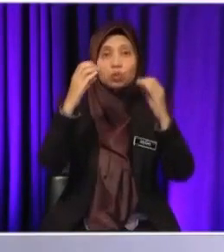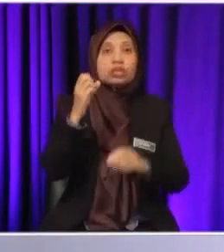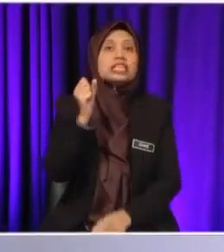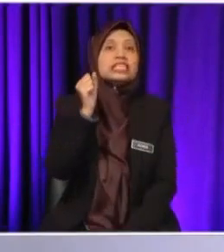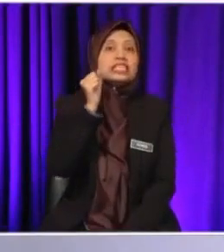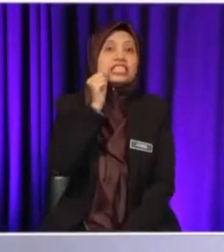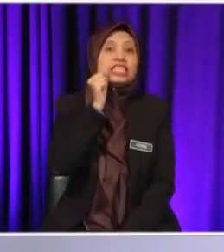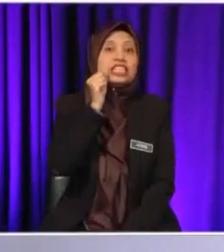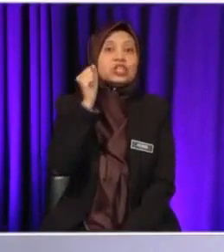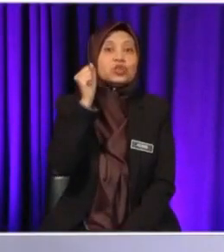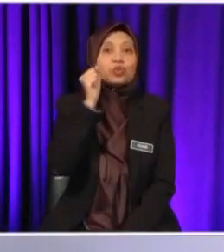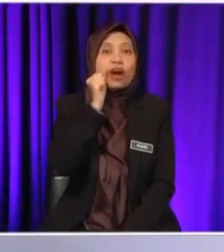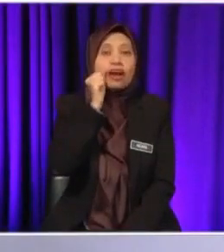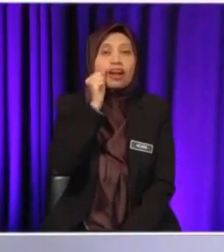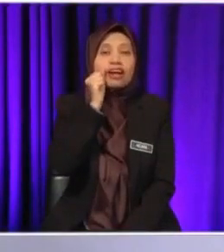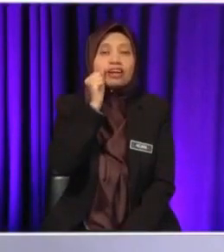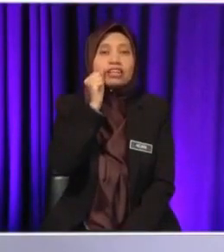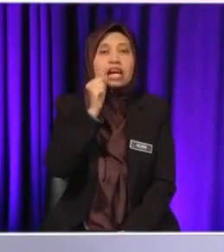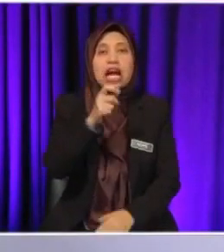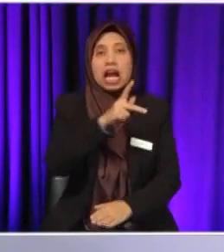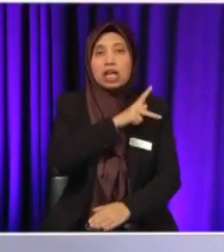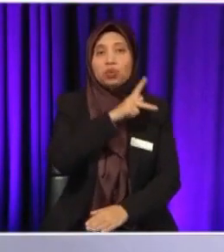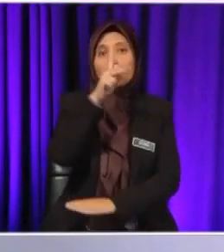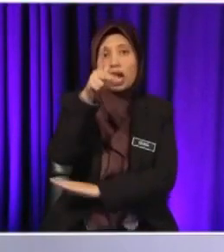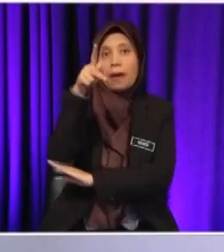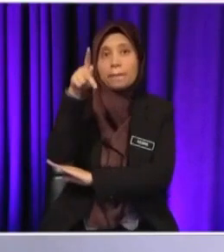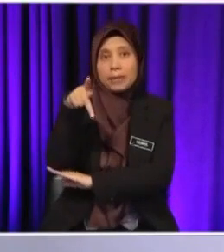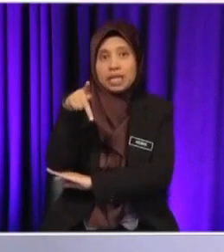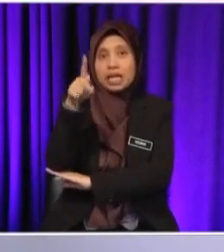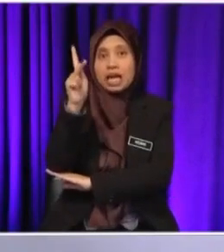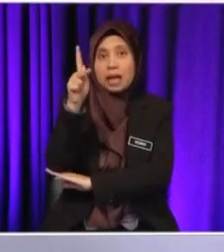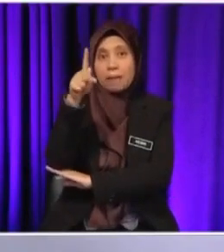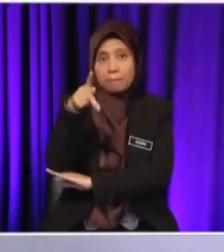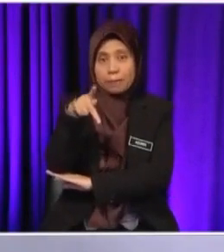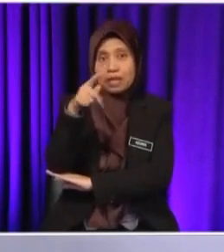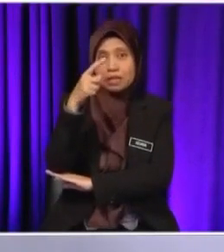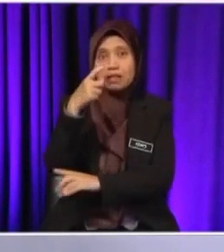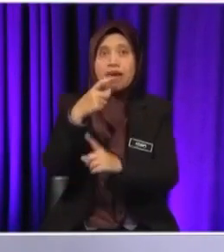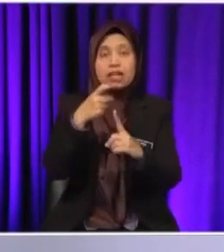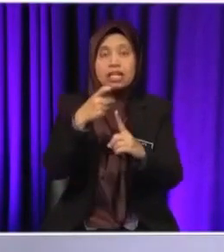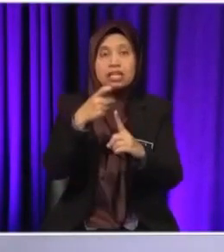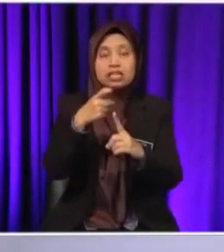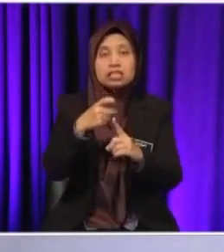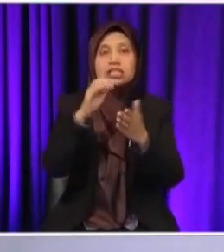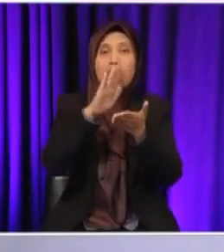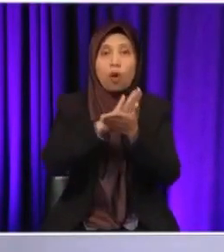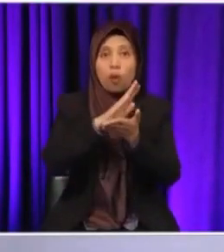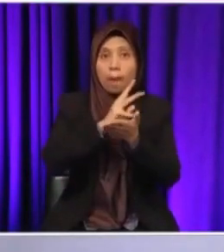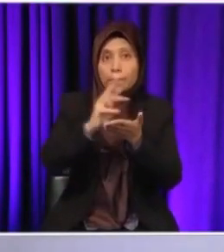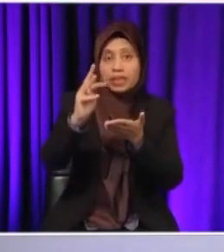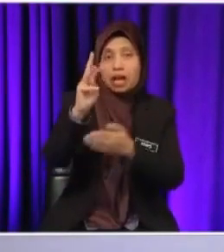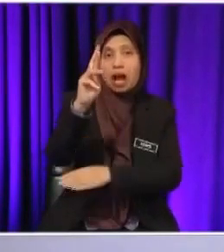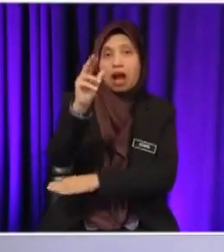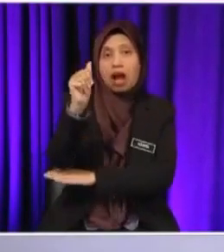Tauhid, merupakan Ketua Panitia Kesusasteraan Melayu Komunikatif dari Sekolah Menengah Kebangsaan